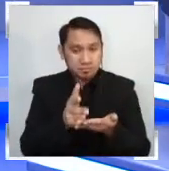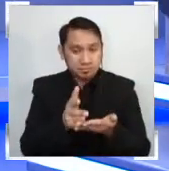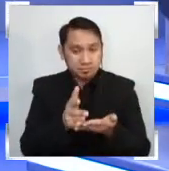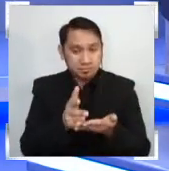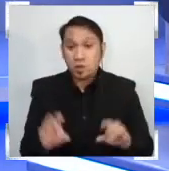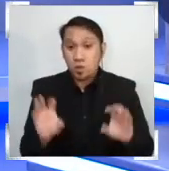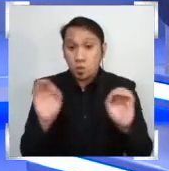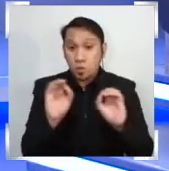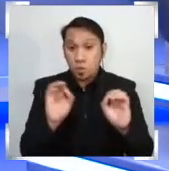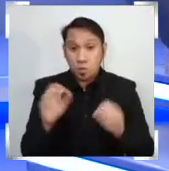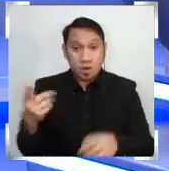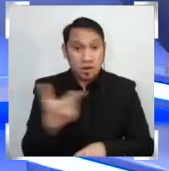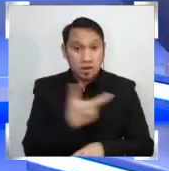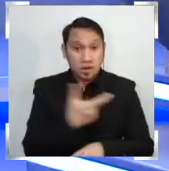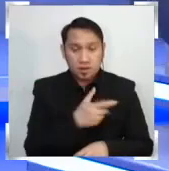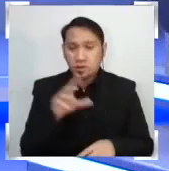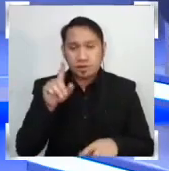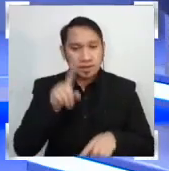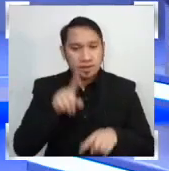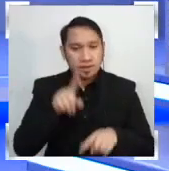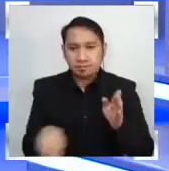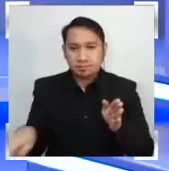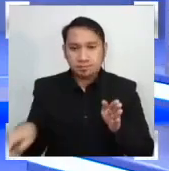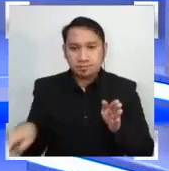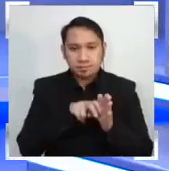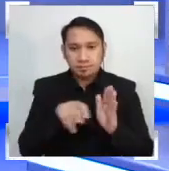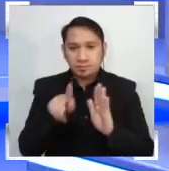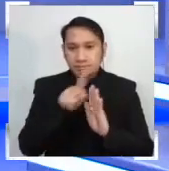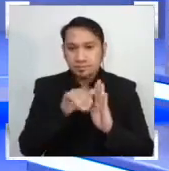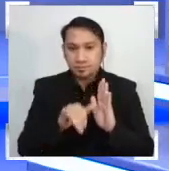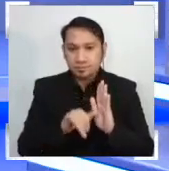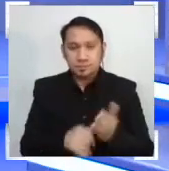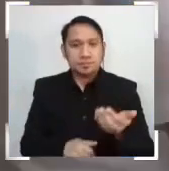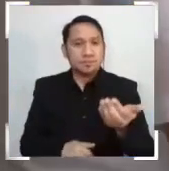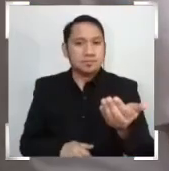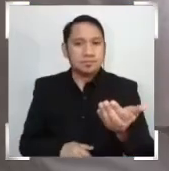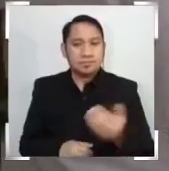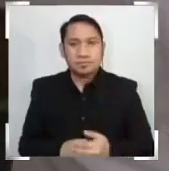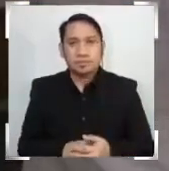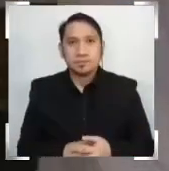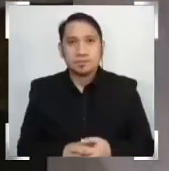no ride policy. Saksi si June Veneracion.